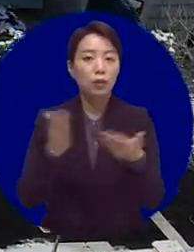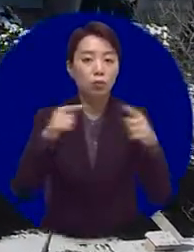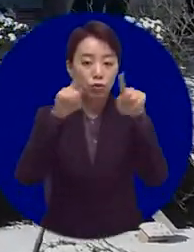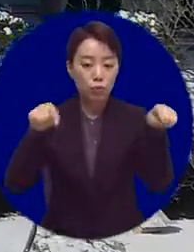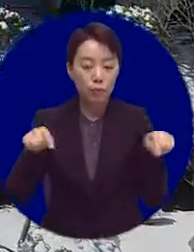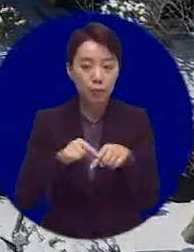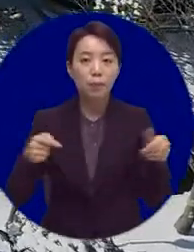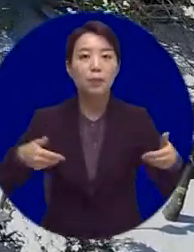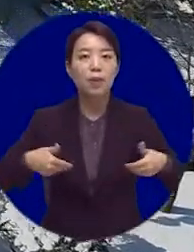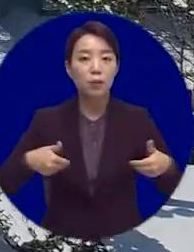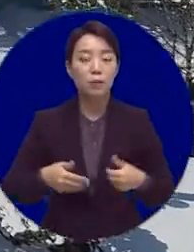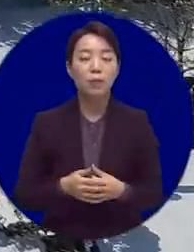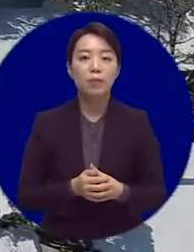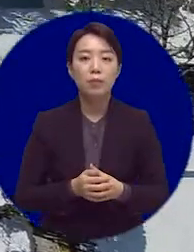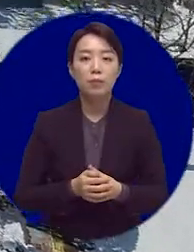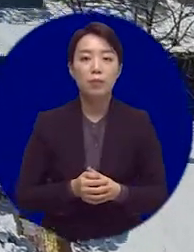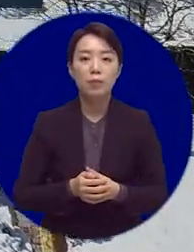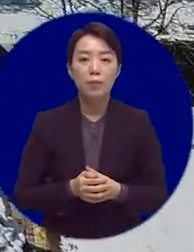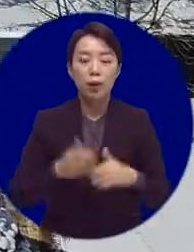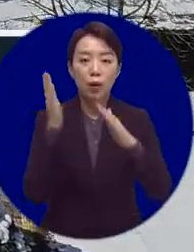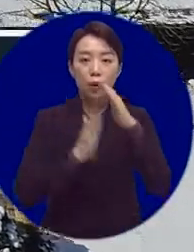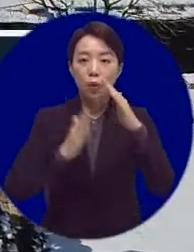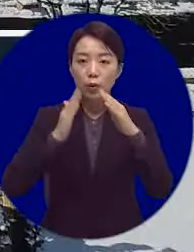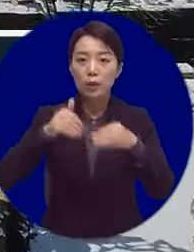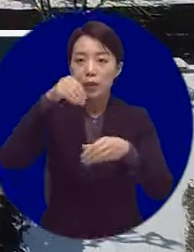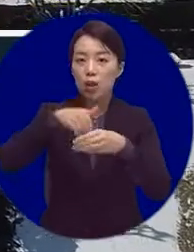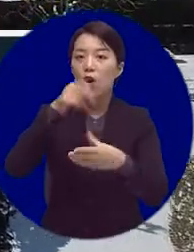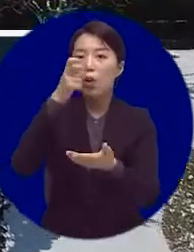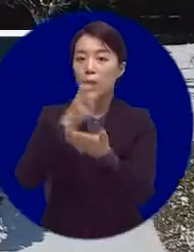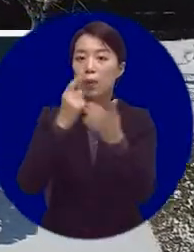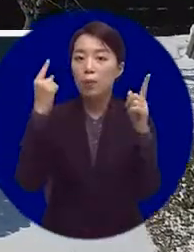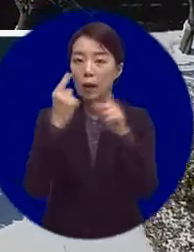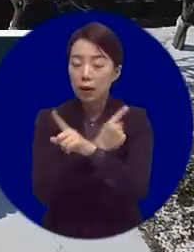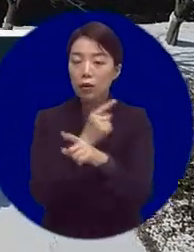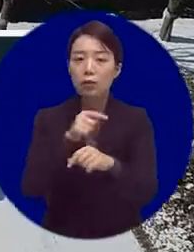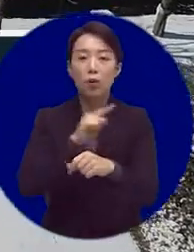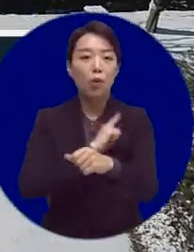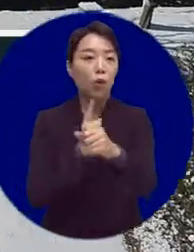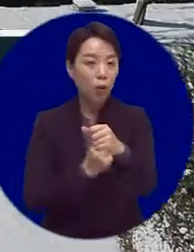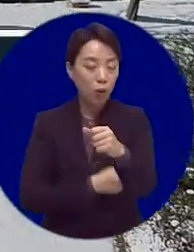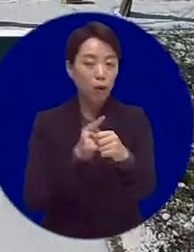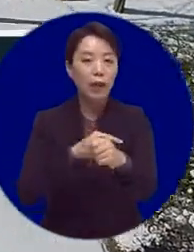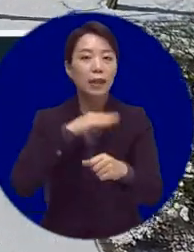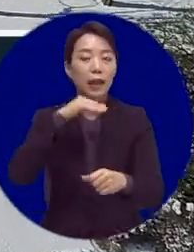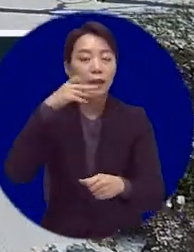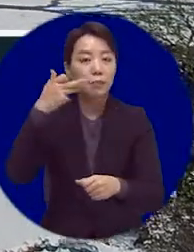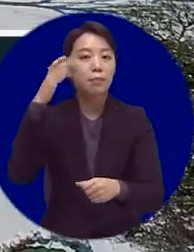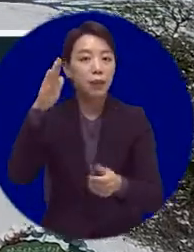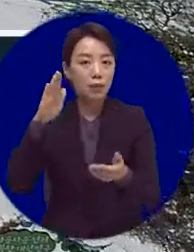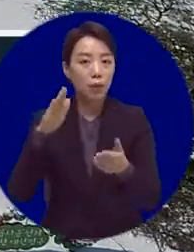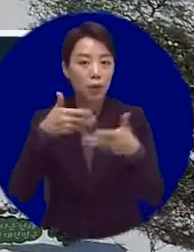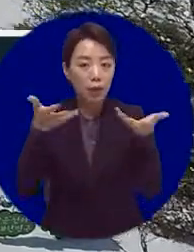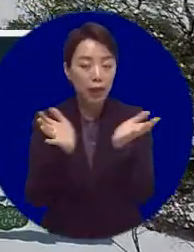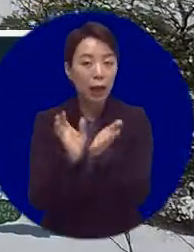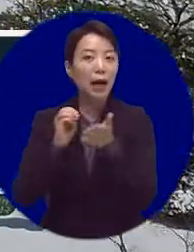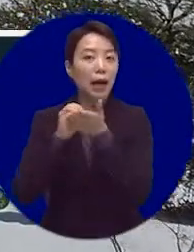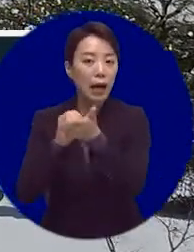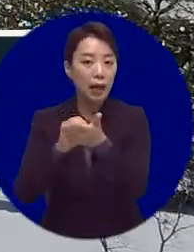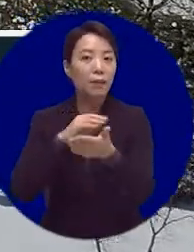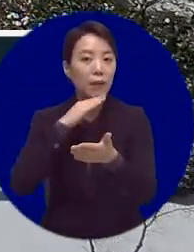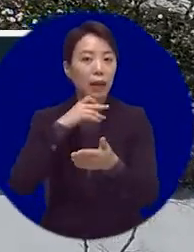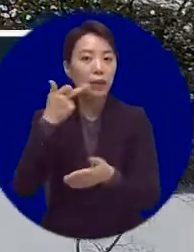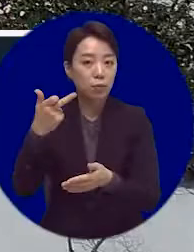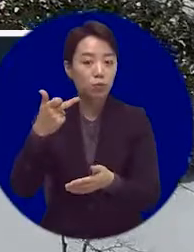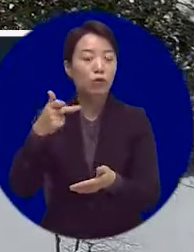교부하는 추천장을 사용해야 합니다. 공직선거법 등의 개정으로 피선거권 연령이 만 18세로, 정당 가입